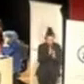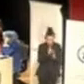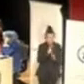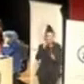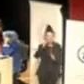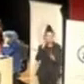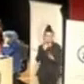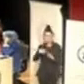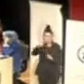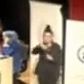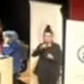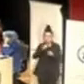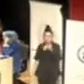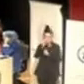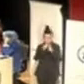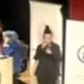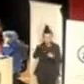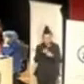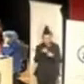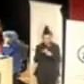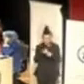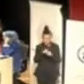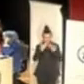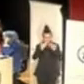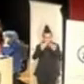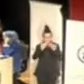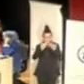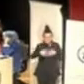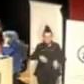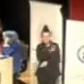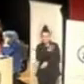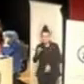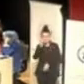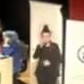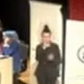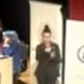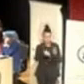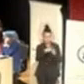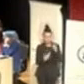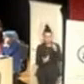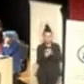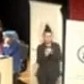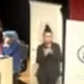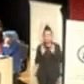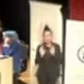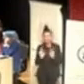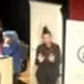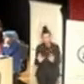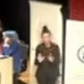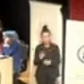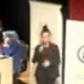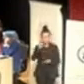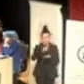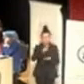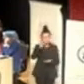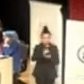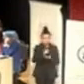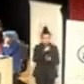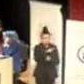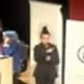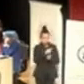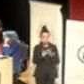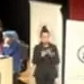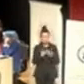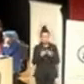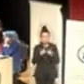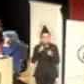kullanımı için sınırsız bir arayüz oluşturduk. Ancak yine yayıncılık sektörünü desteklemek ve